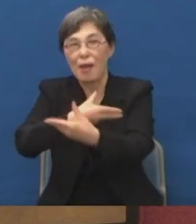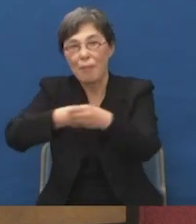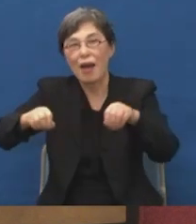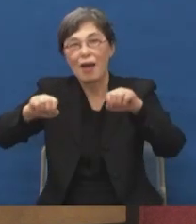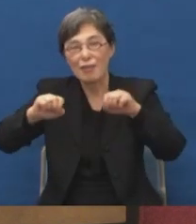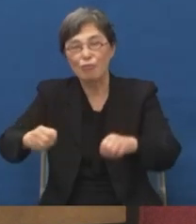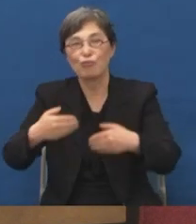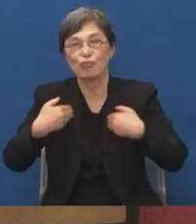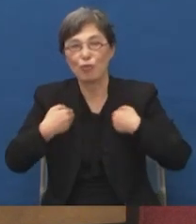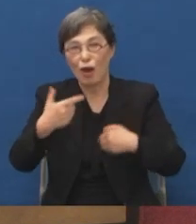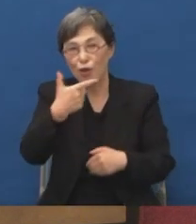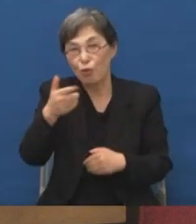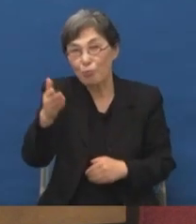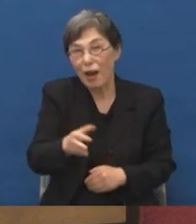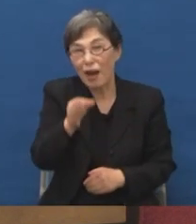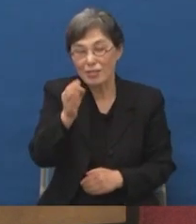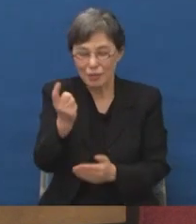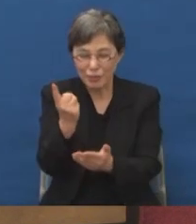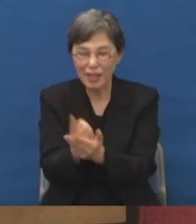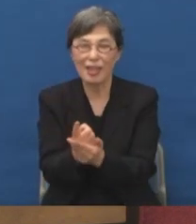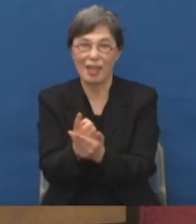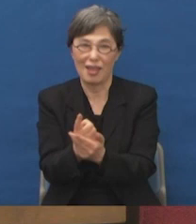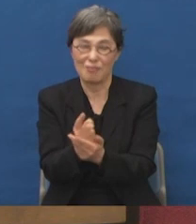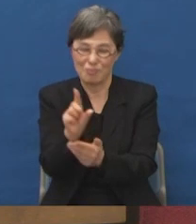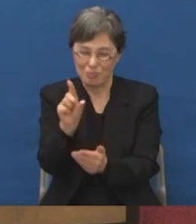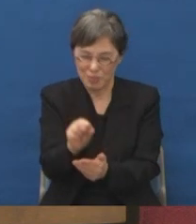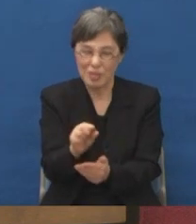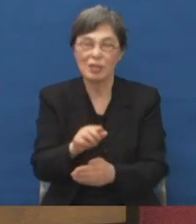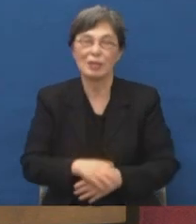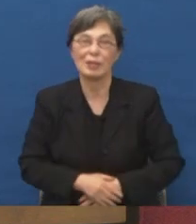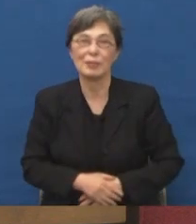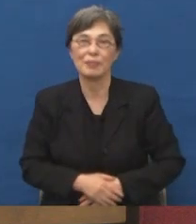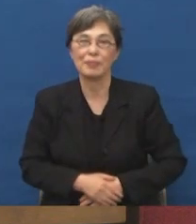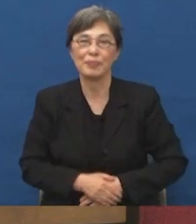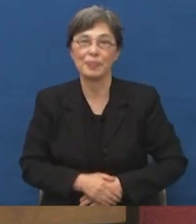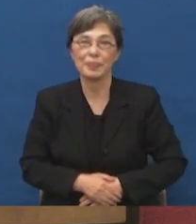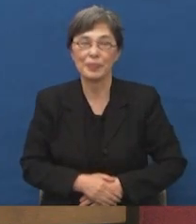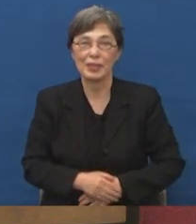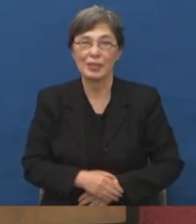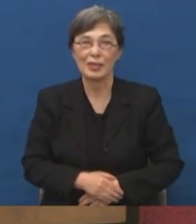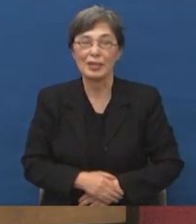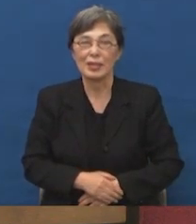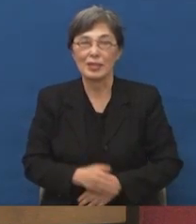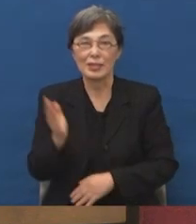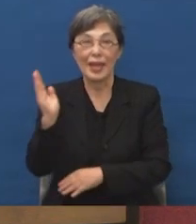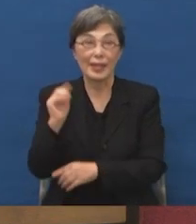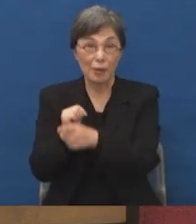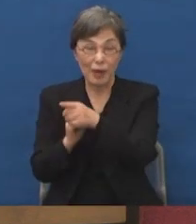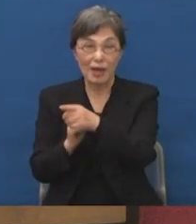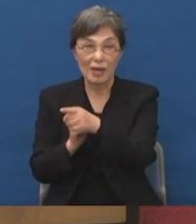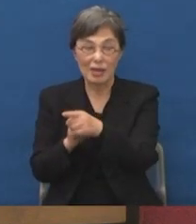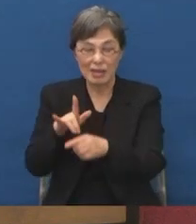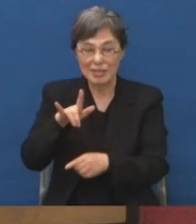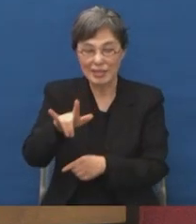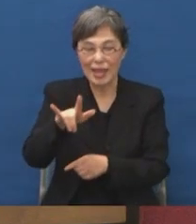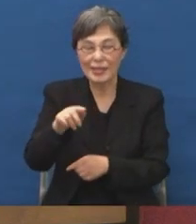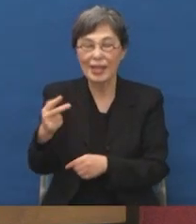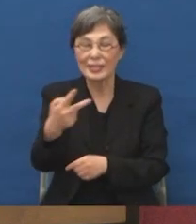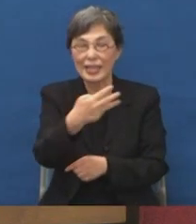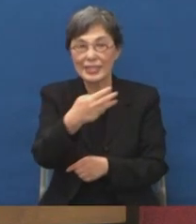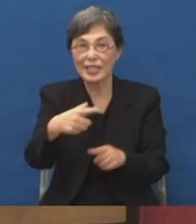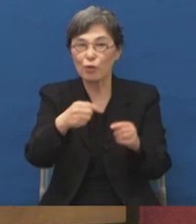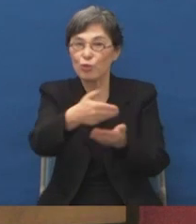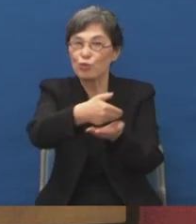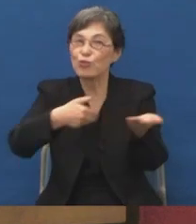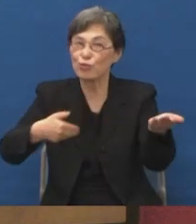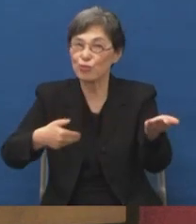するは 6% と少数です。岸田政権は次期戦闘機への第三国への輸出